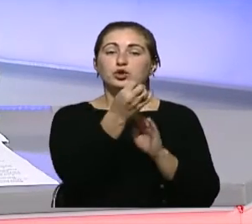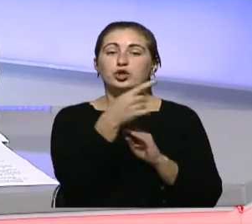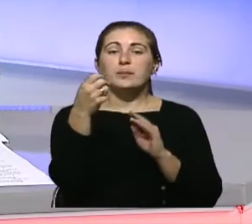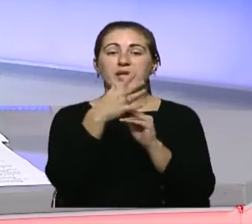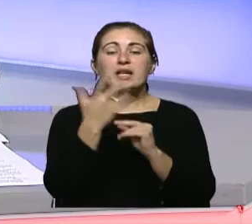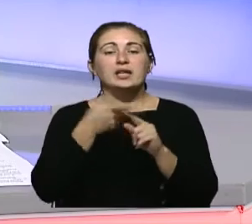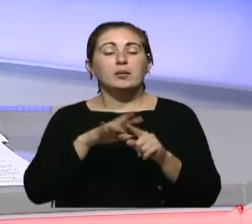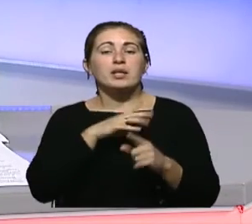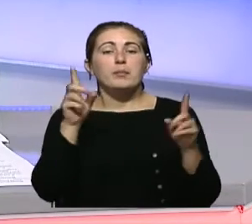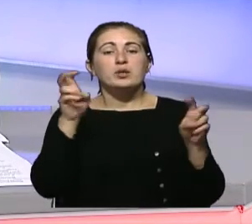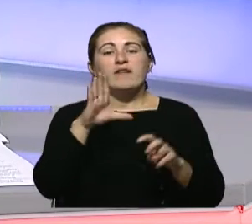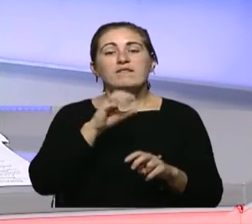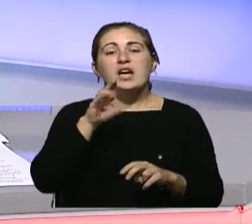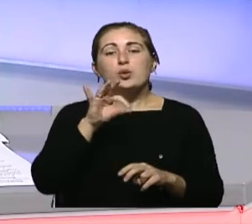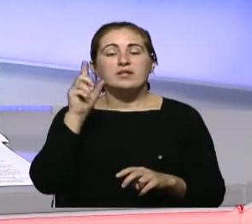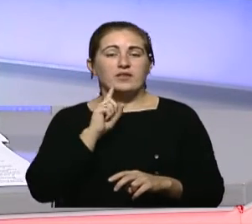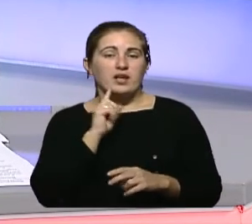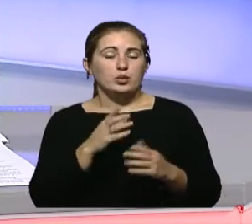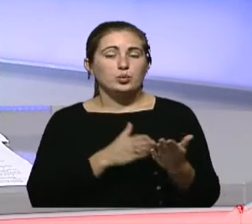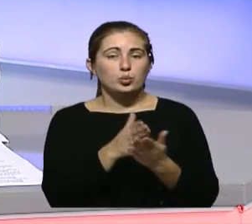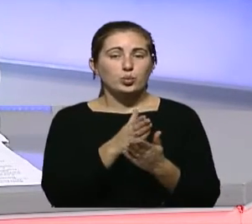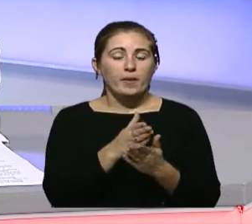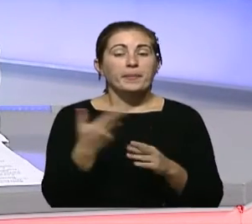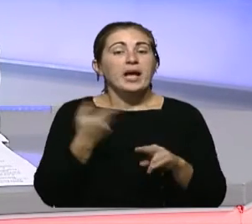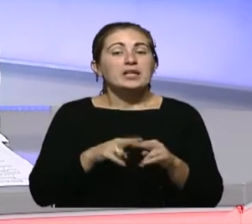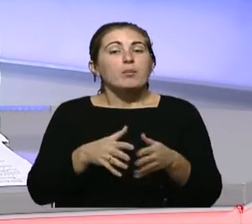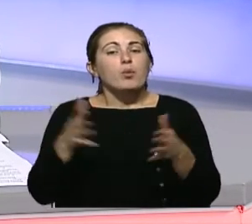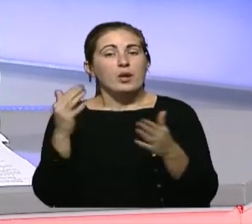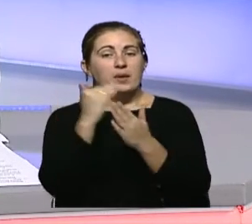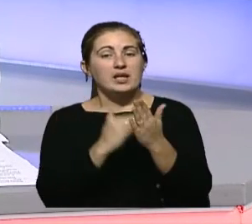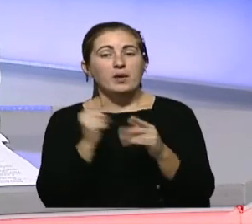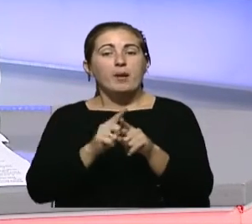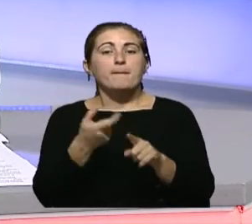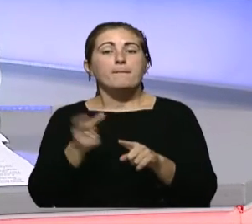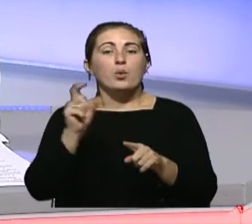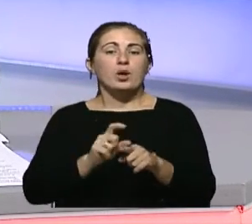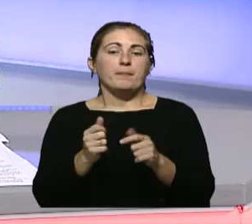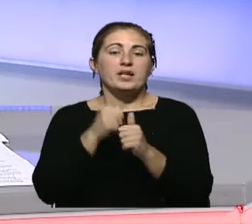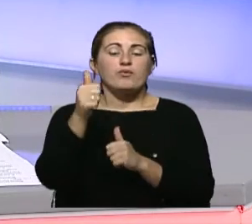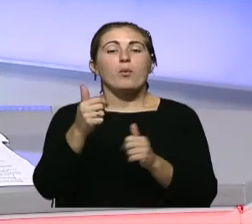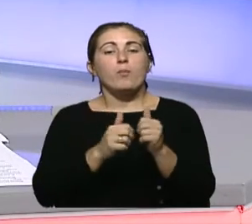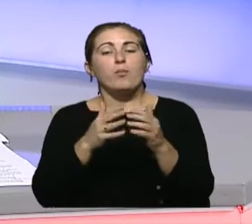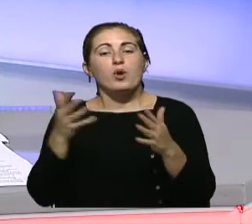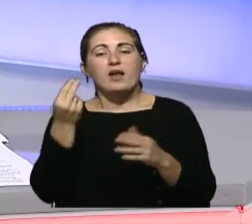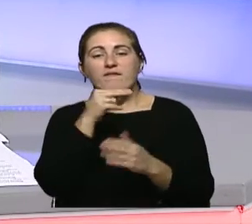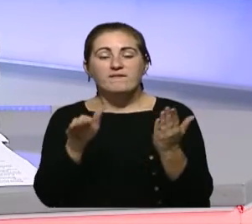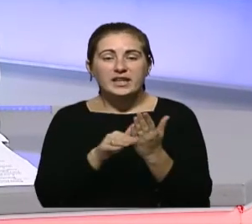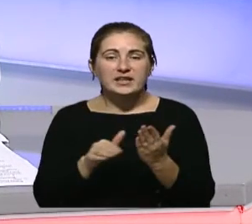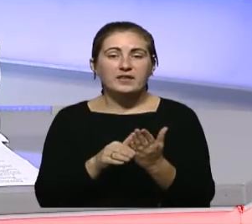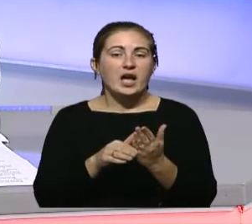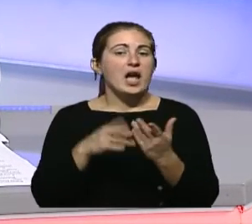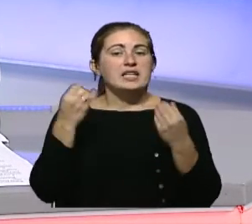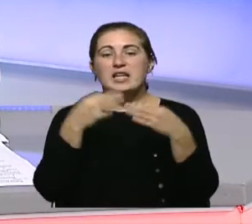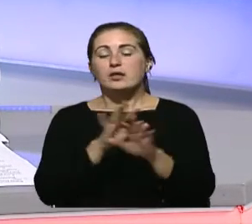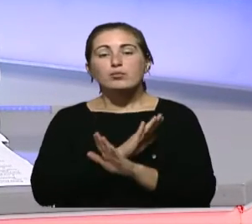был ведомственная структура была расходов бюджета, да, это более программное, как более передовое, более эффективное расходование, не